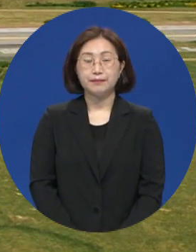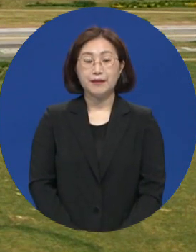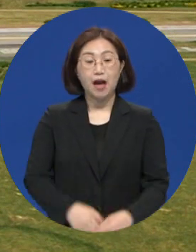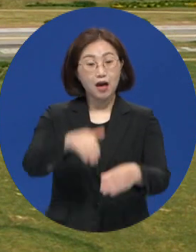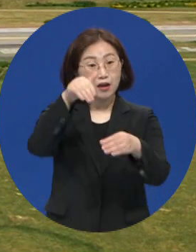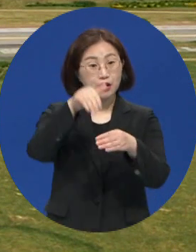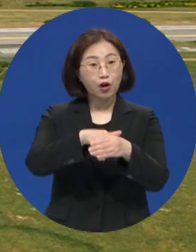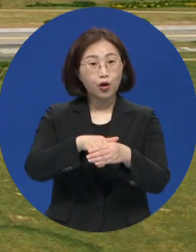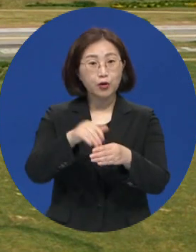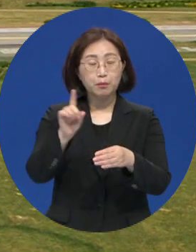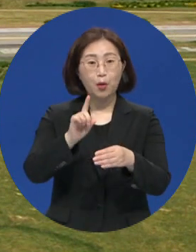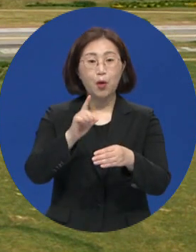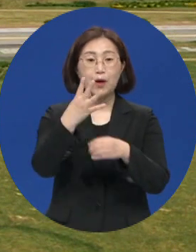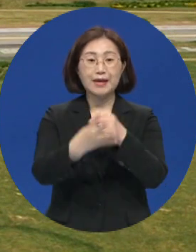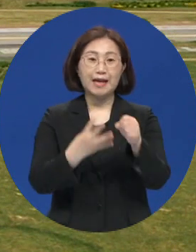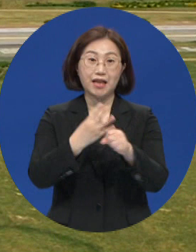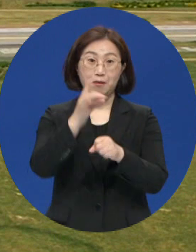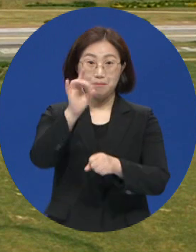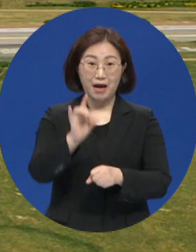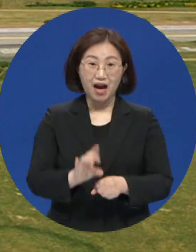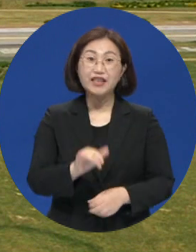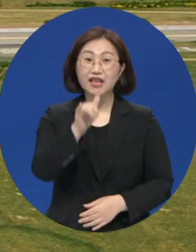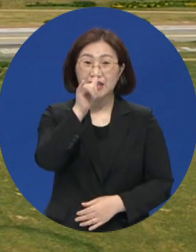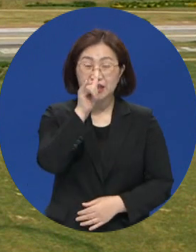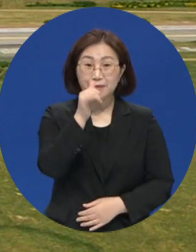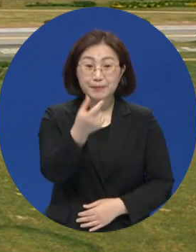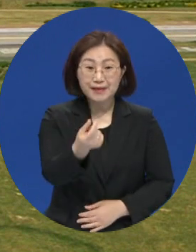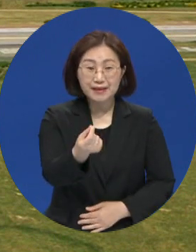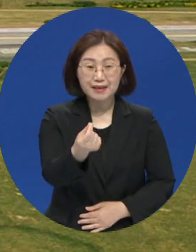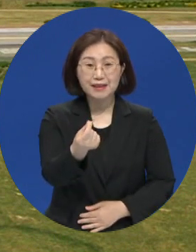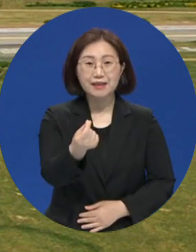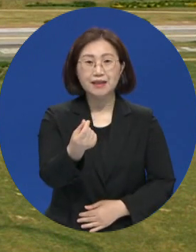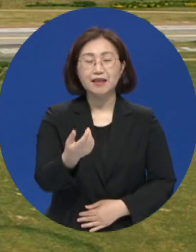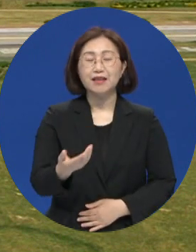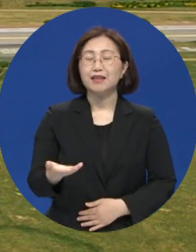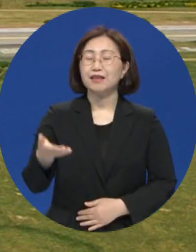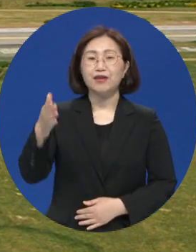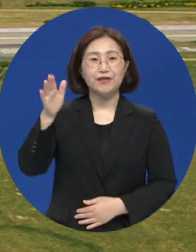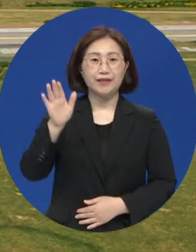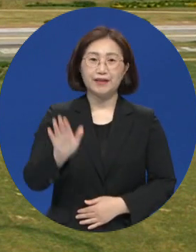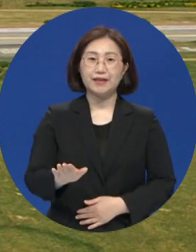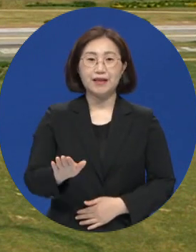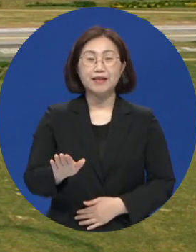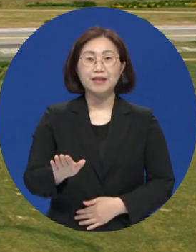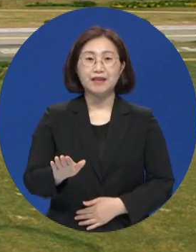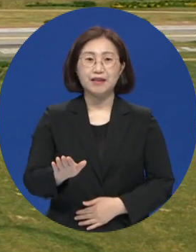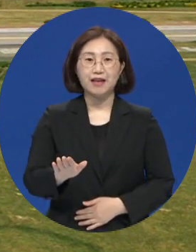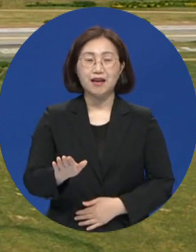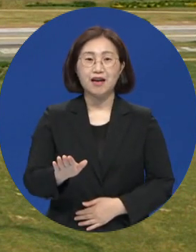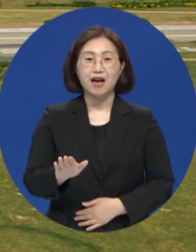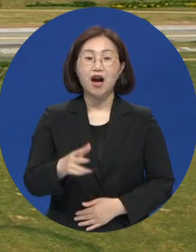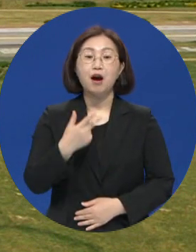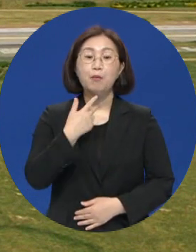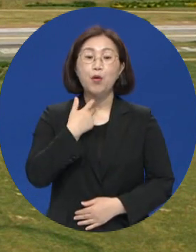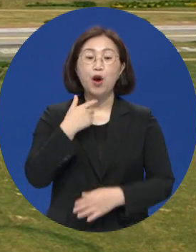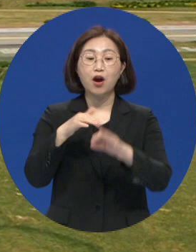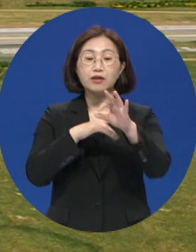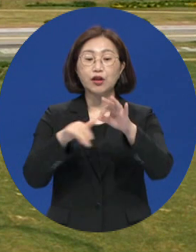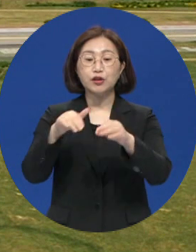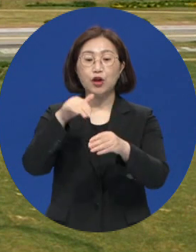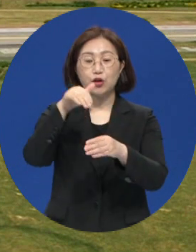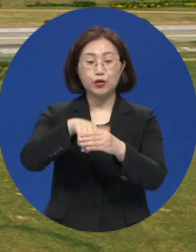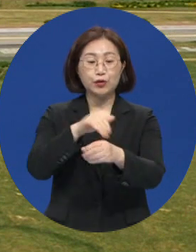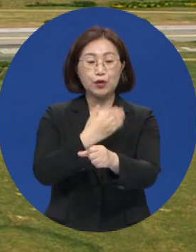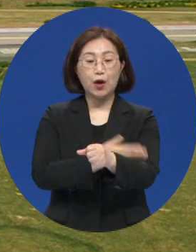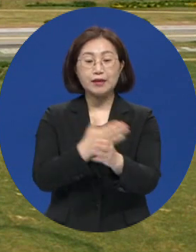이번 선거는 4년마다 돌아오는 그런 선거가 아닙니다 보령 서천 유권자들에게